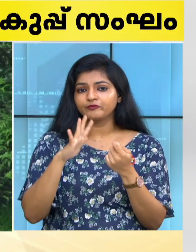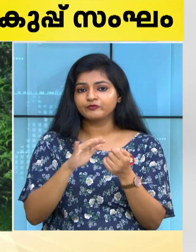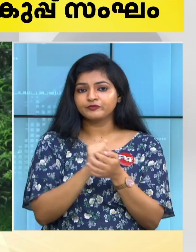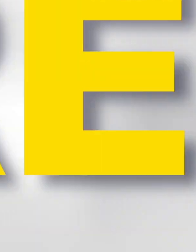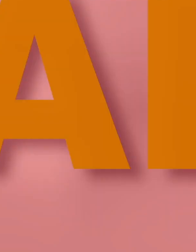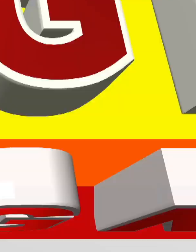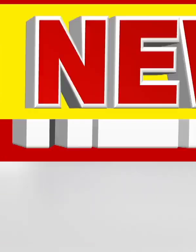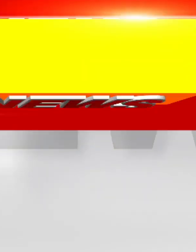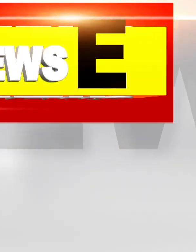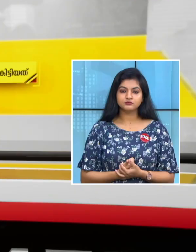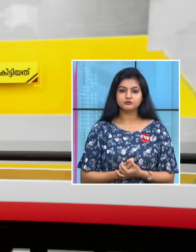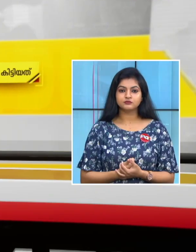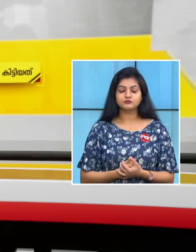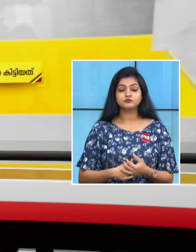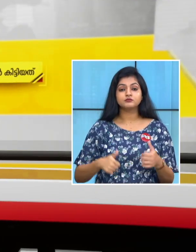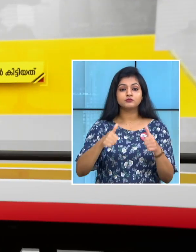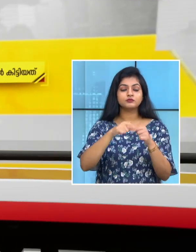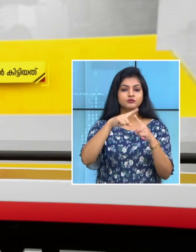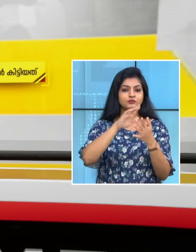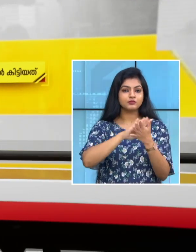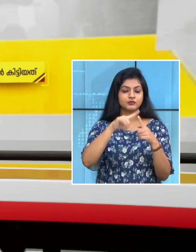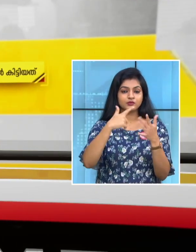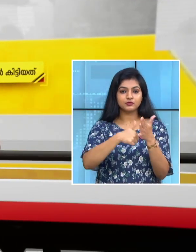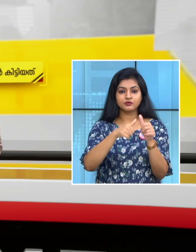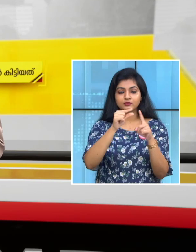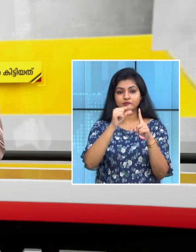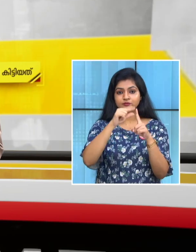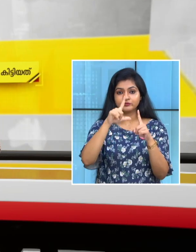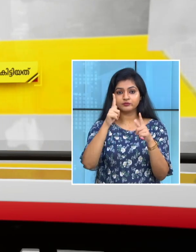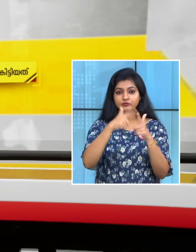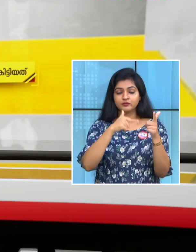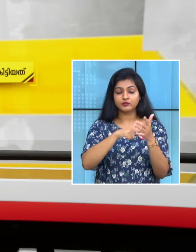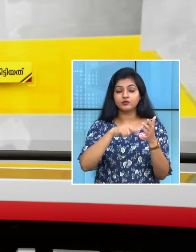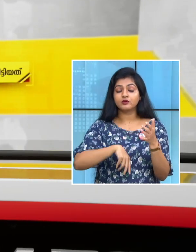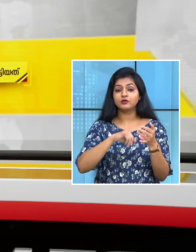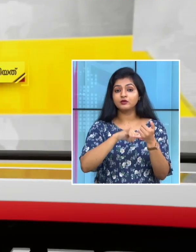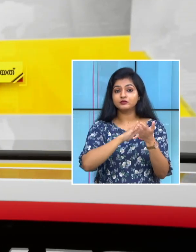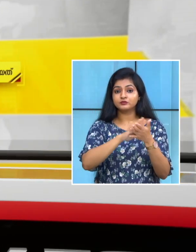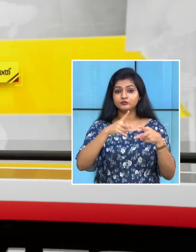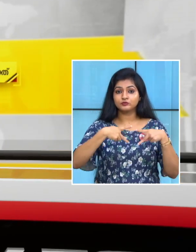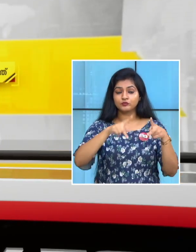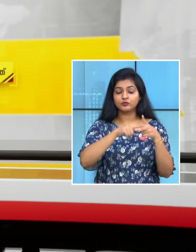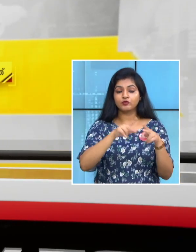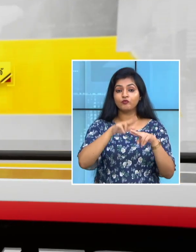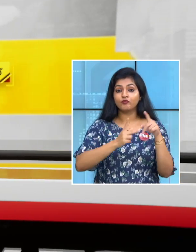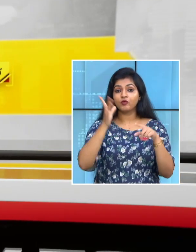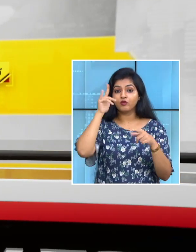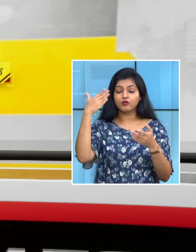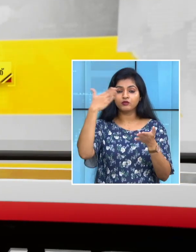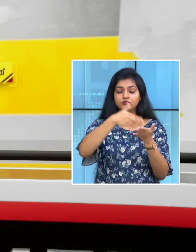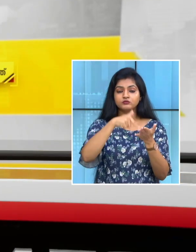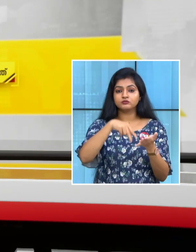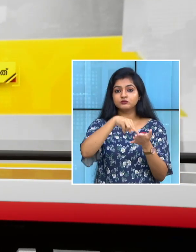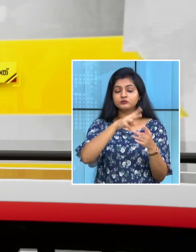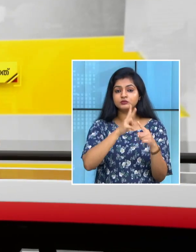രാഹുൽ വിജയനാണ് വിവരങ്ങൾ നൽകിയത്. അതിരപ്പള്ളി മലക്കപ്പാറ ആനക്കയത്ത് അന്തർ സംസ്ഥാന പാതയിൽ കാട്ടാന ഇറങ്ങി 1 മണിക്കൂറോളം ആന റോഡിൽ നിലയുറപ്പിച്ചു.